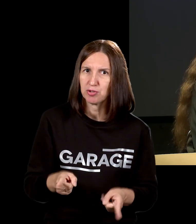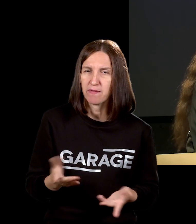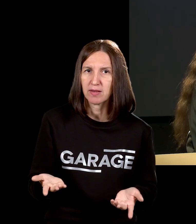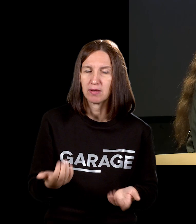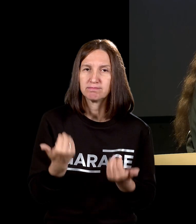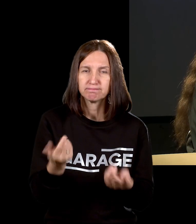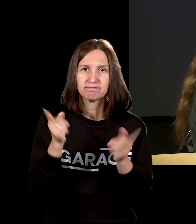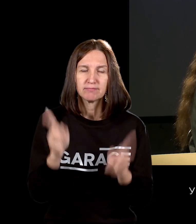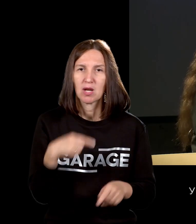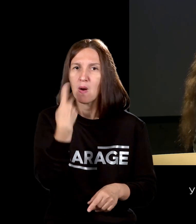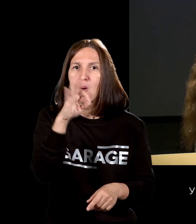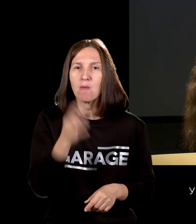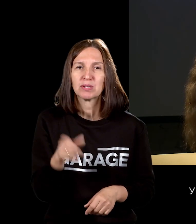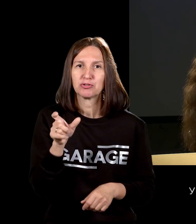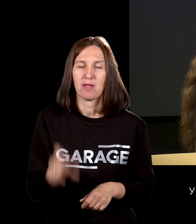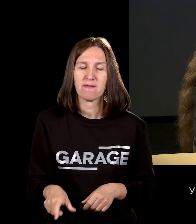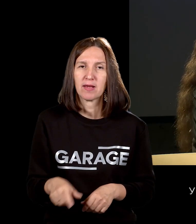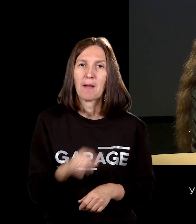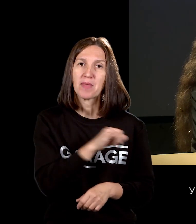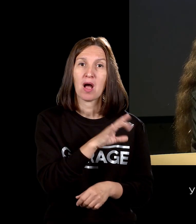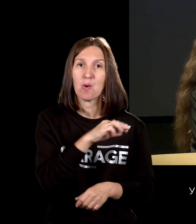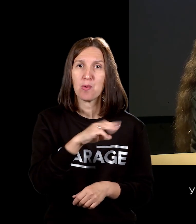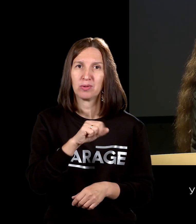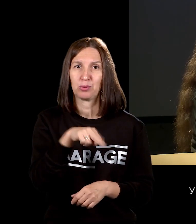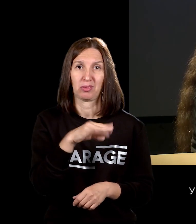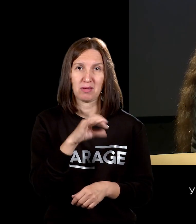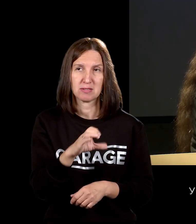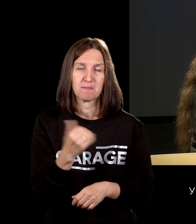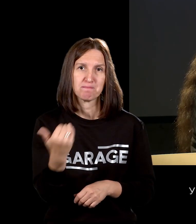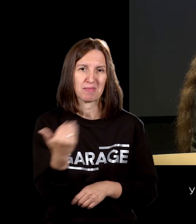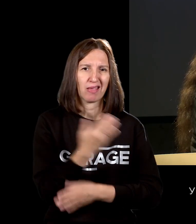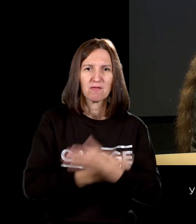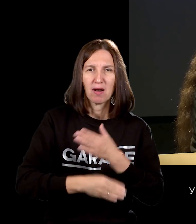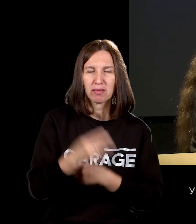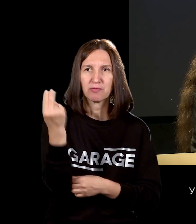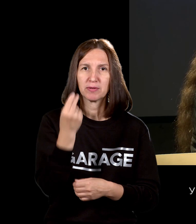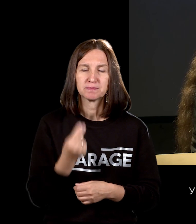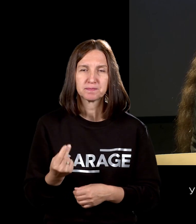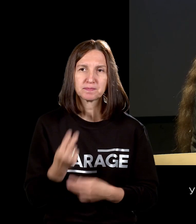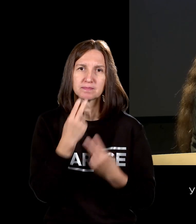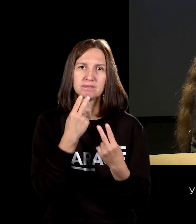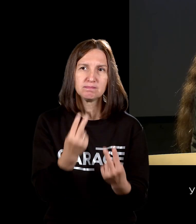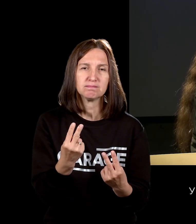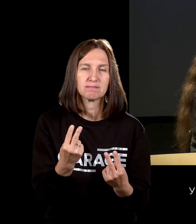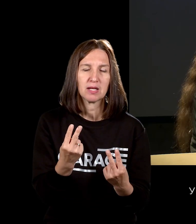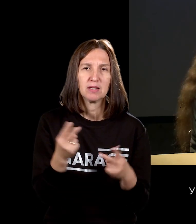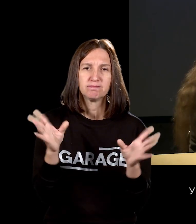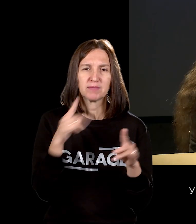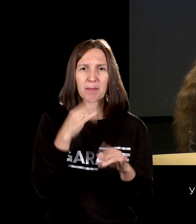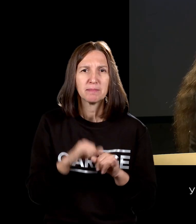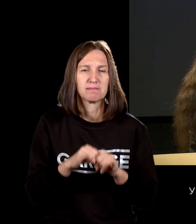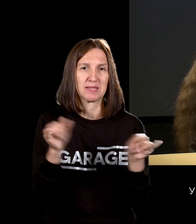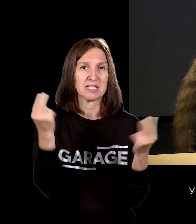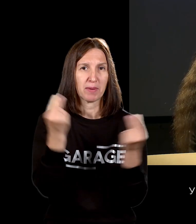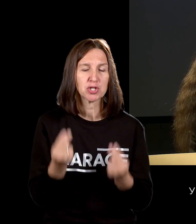узнать человеческий образ. А у Отто Дикса эти калеки, которые изображенные, надо сказать, достаточно при всей гротескности